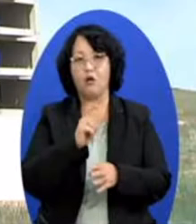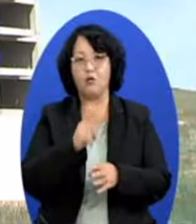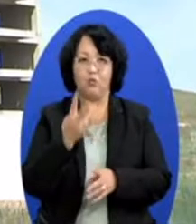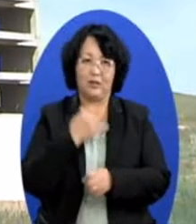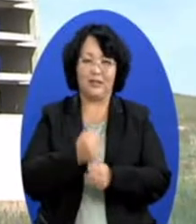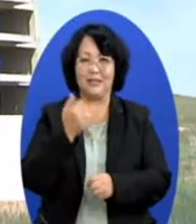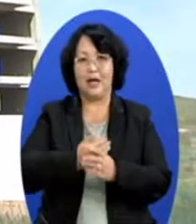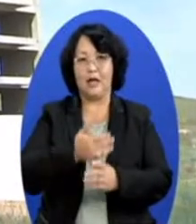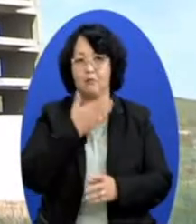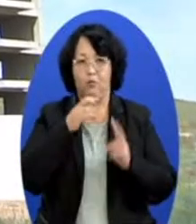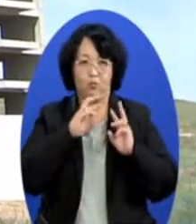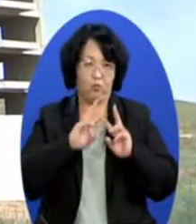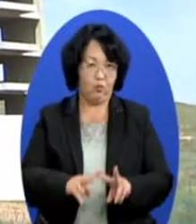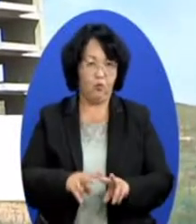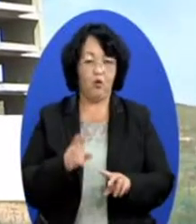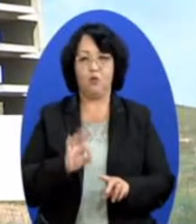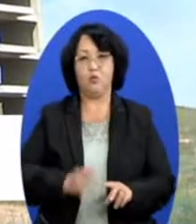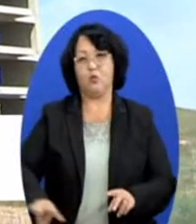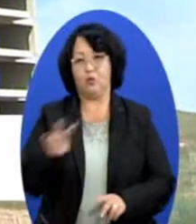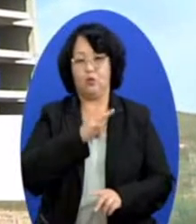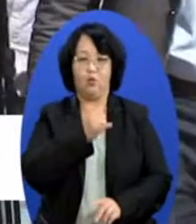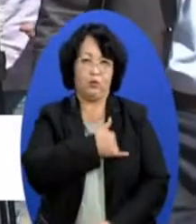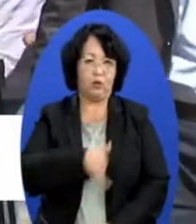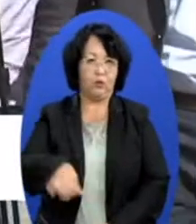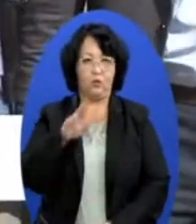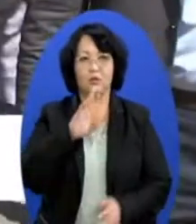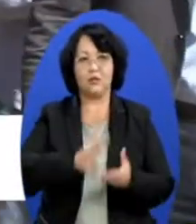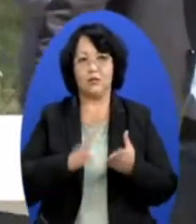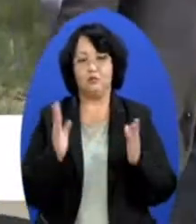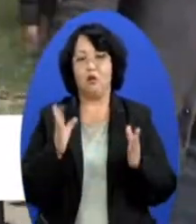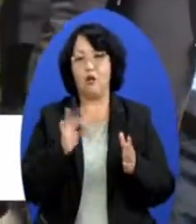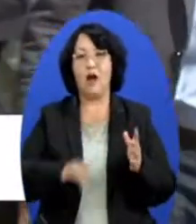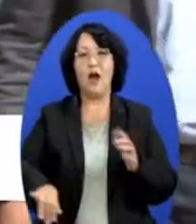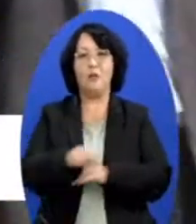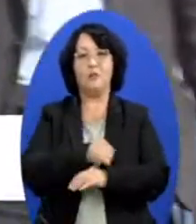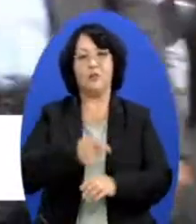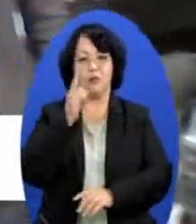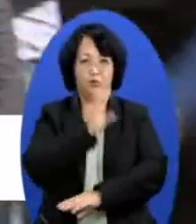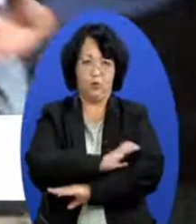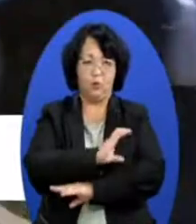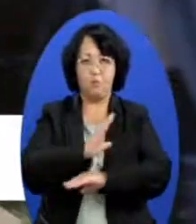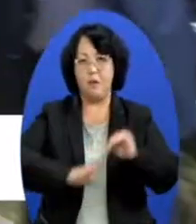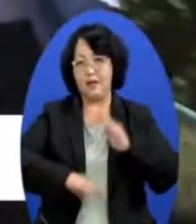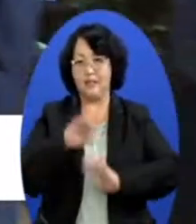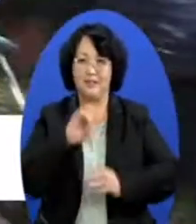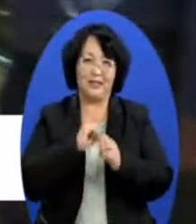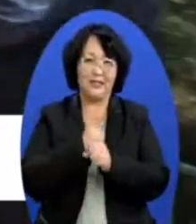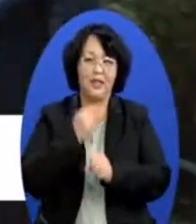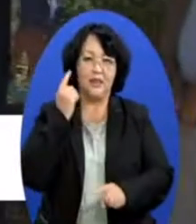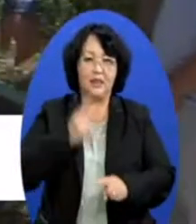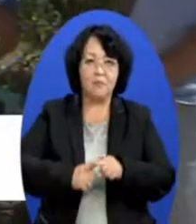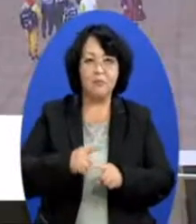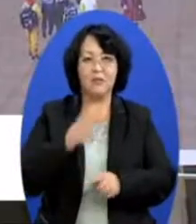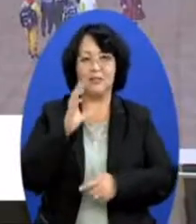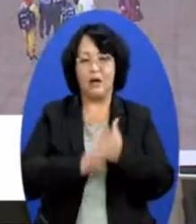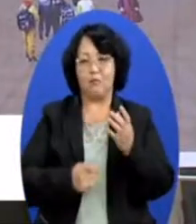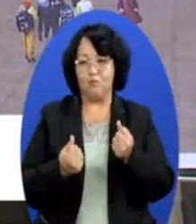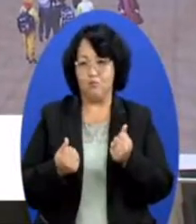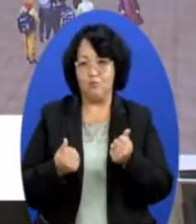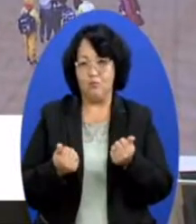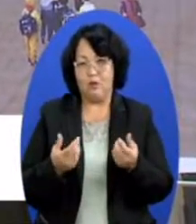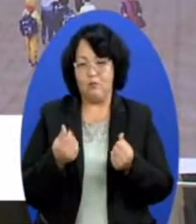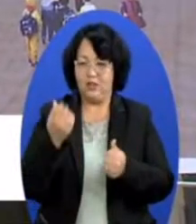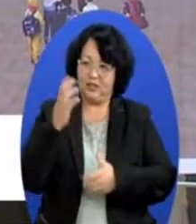нэг саадгүй үргэлжилж байгаа хэмээн орон нутгийн удирдлагууд танилцуулсан юм. Орхон аймгийн 1-р сургуулийн өргөтгөгдлийн барилгын ажил нь нэмэлт ажлын санхүүжилт хэрэгтэй болж